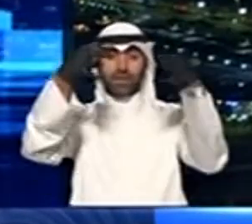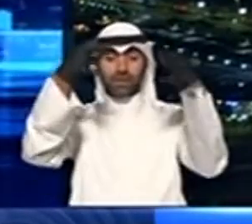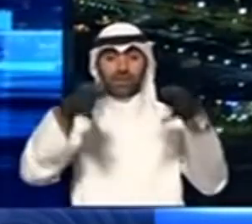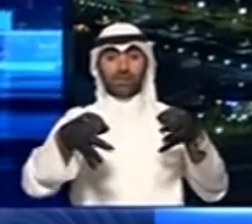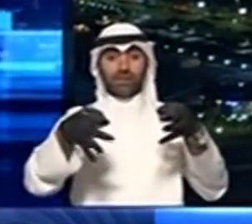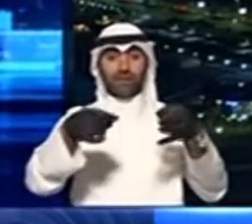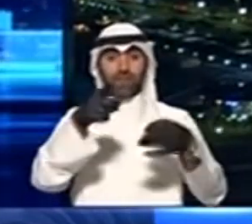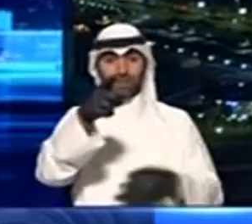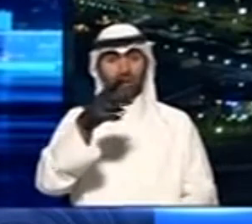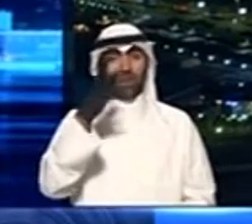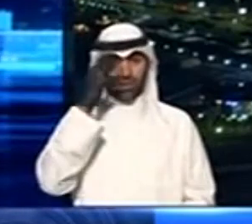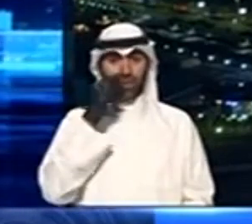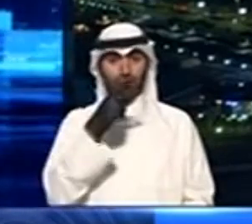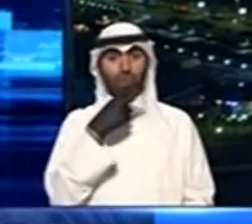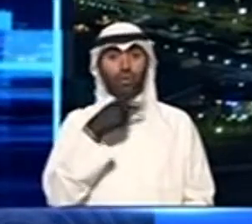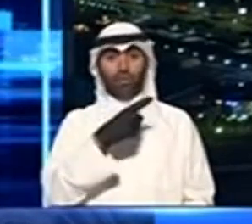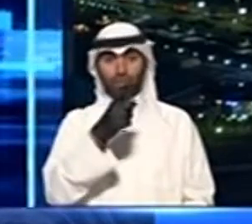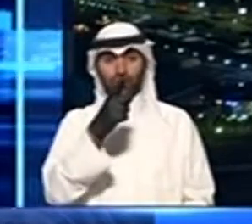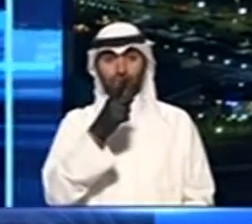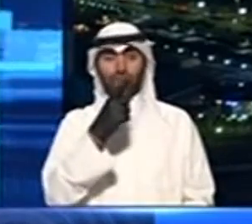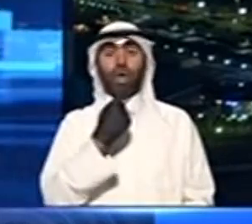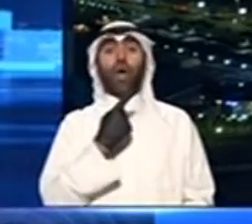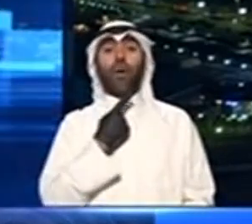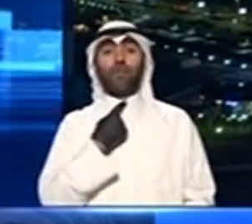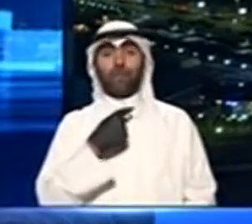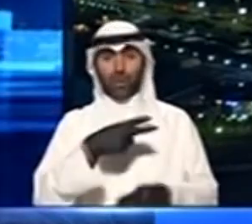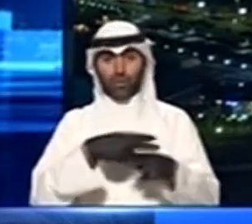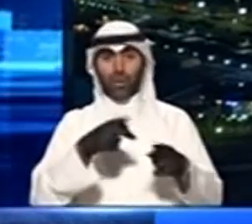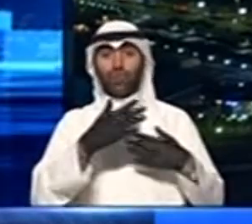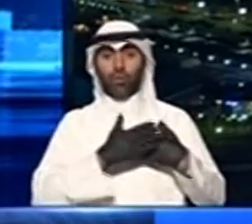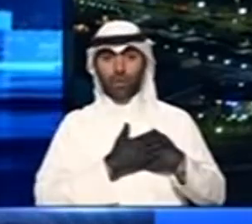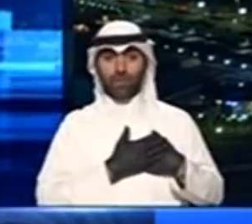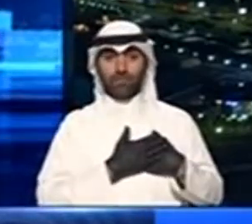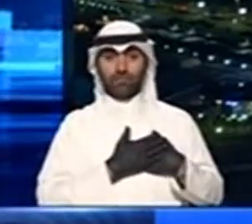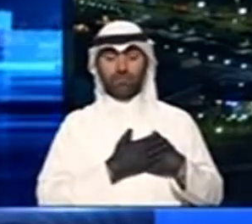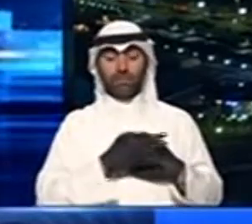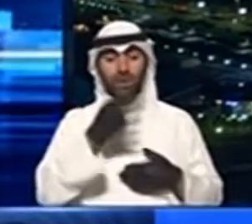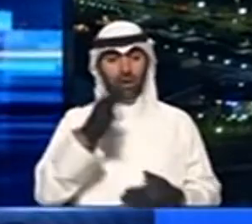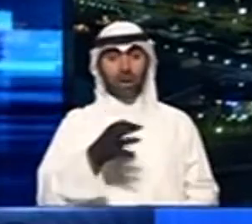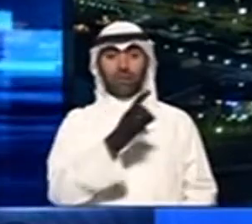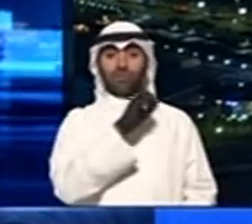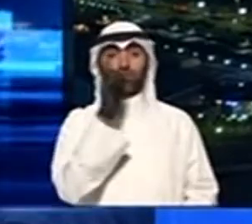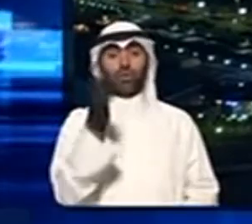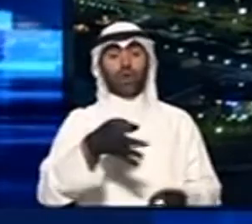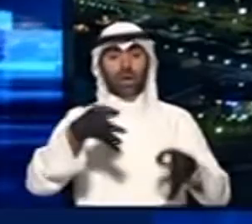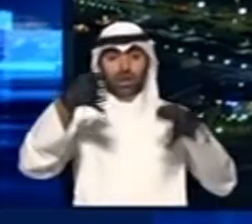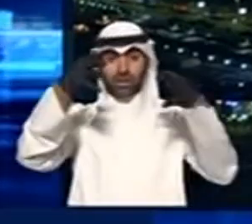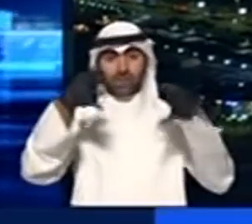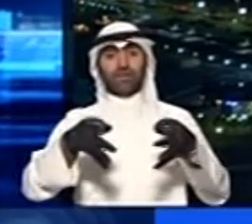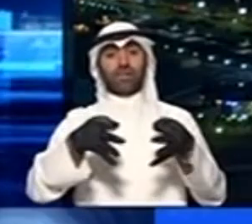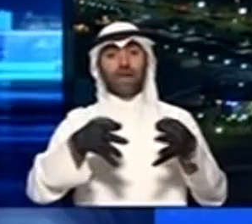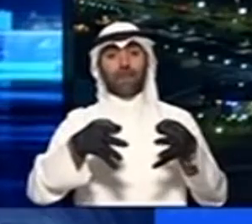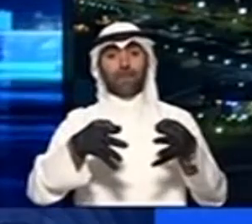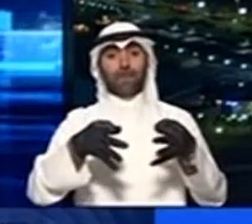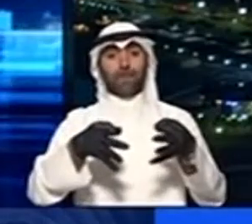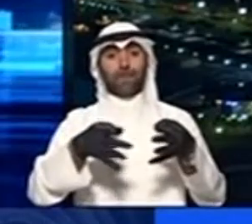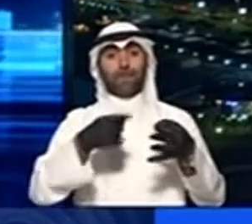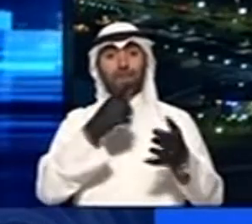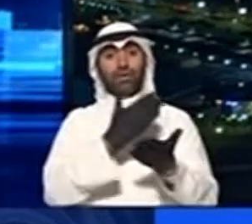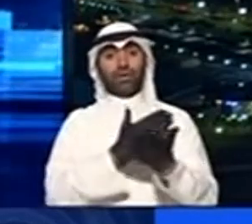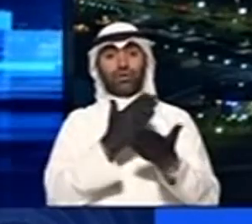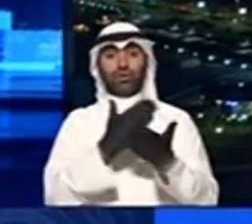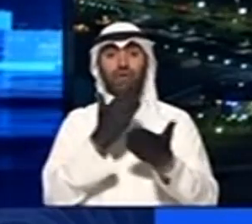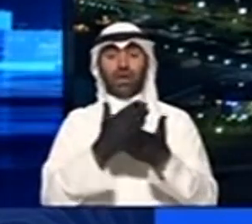للوطن، للبلد، للاستعجال في الوصول إلى بر الأمان، أن يقوم بدوره في تحمل